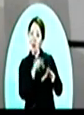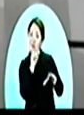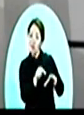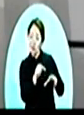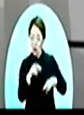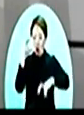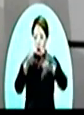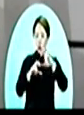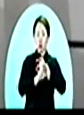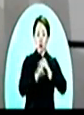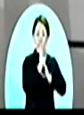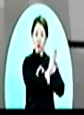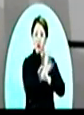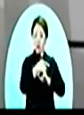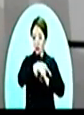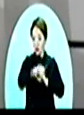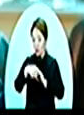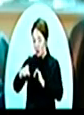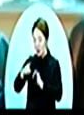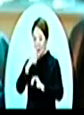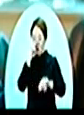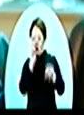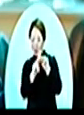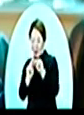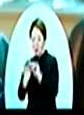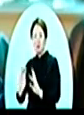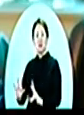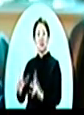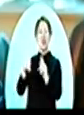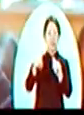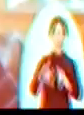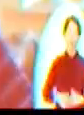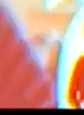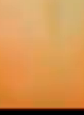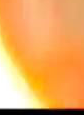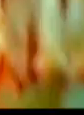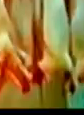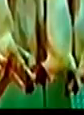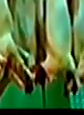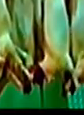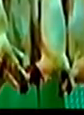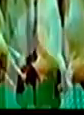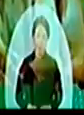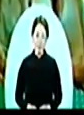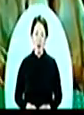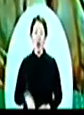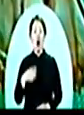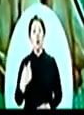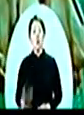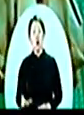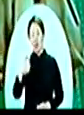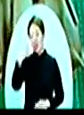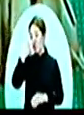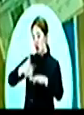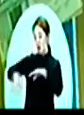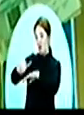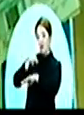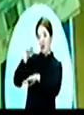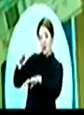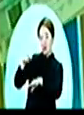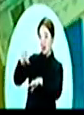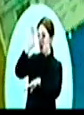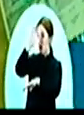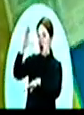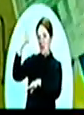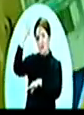махны үйлдвэрүүдэд тавих хяналт шалгалтыг сайжруулсан. Мөн бүгд найрамдах хятад ард улсын эрх бүхий